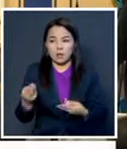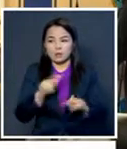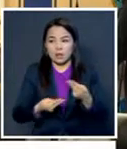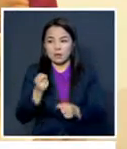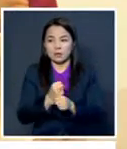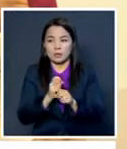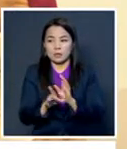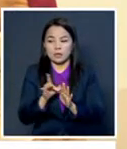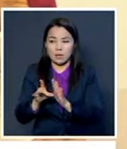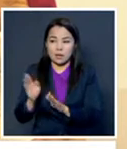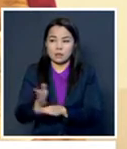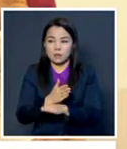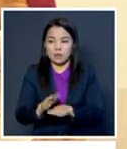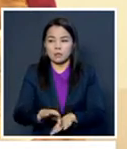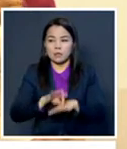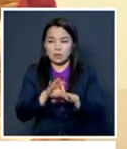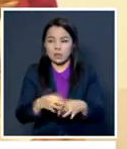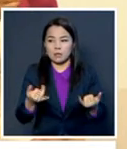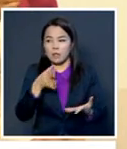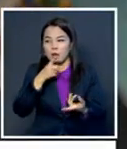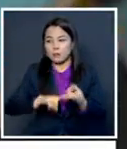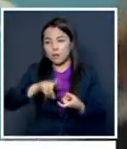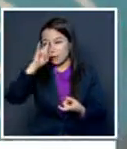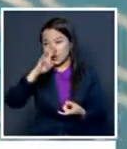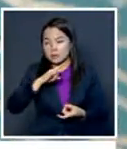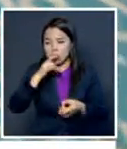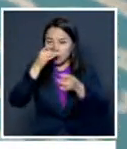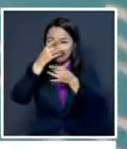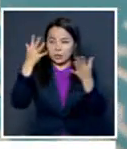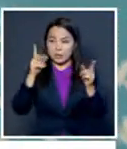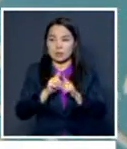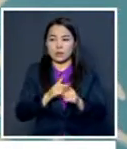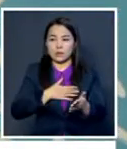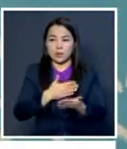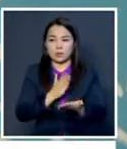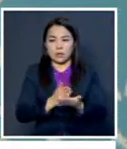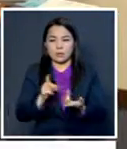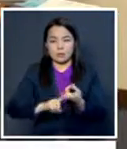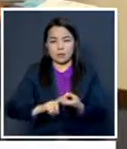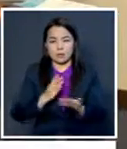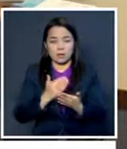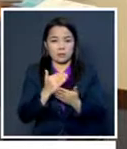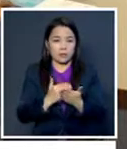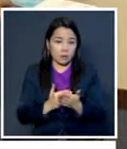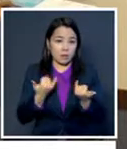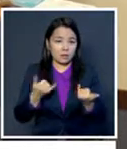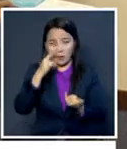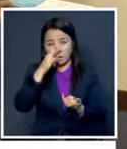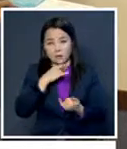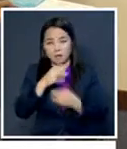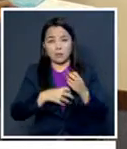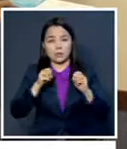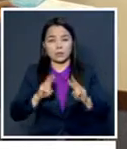туындыларын іріктеу жақындану әлеміндегі замановый қазақстандық мәдениет тақырыбына сәйкес жүргізілді. Қазылар құрамында халықаралық деңгейде